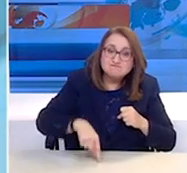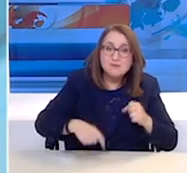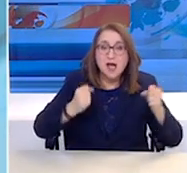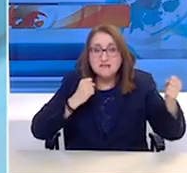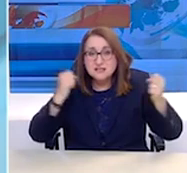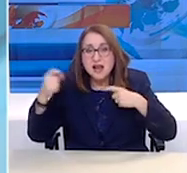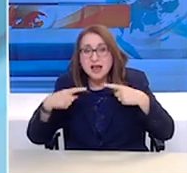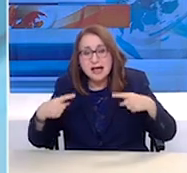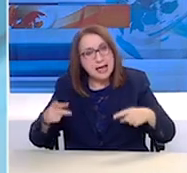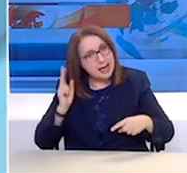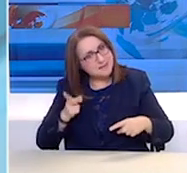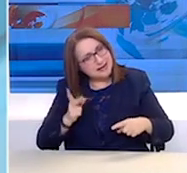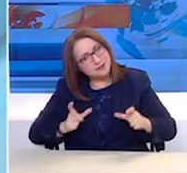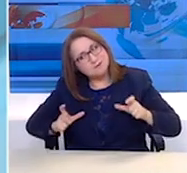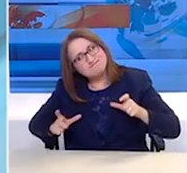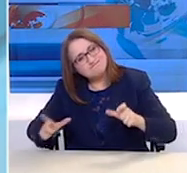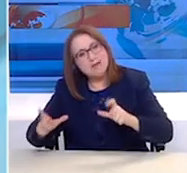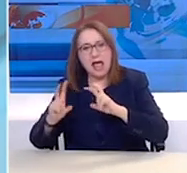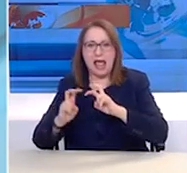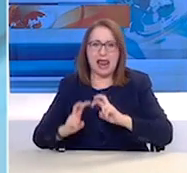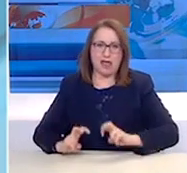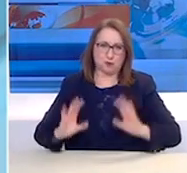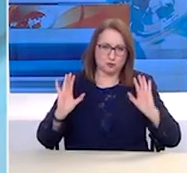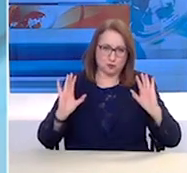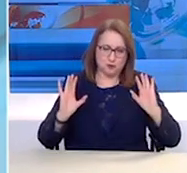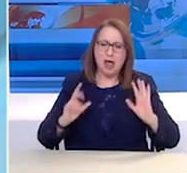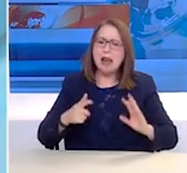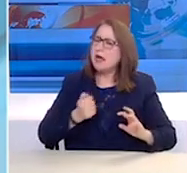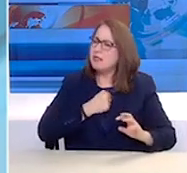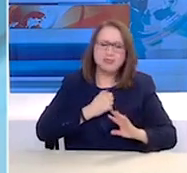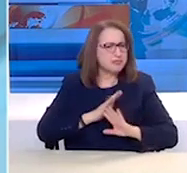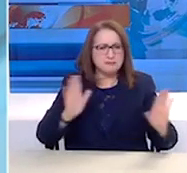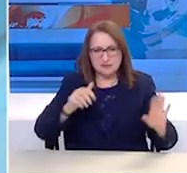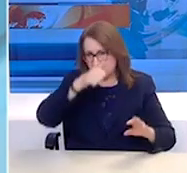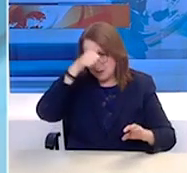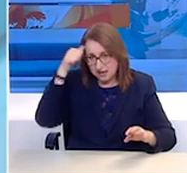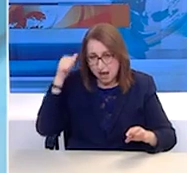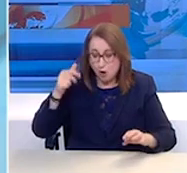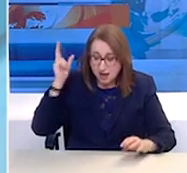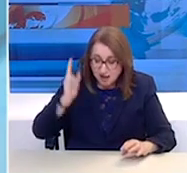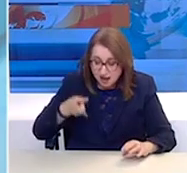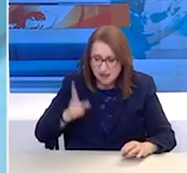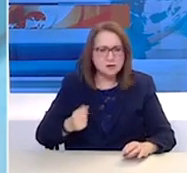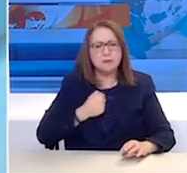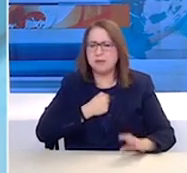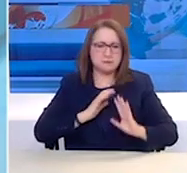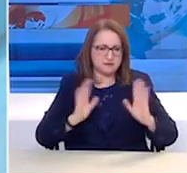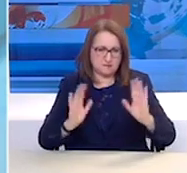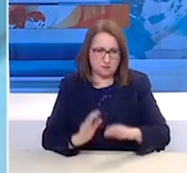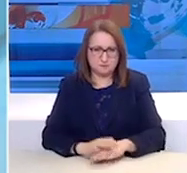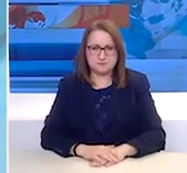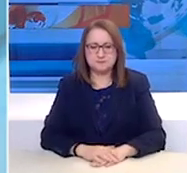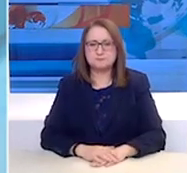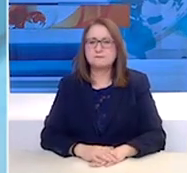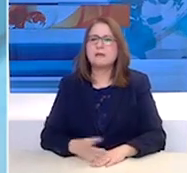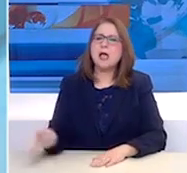μάλλον δεν θα δούμε κάποιο τέτοιο σενάριο με αυτόν τον ιό. Η κυρία Προκόπη από το newsbomb.gr. Κύριε Τσιόδρα και